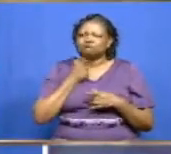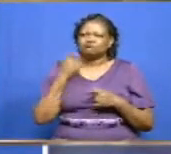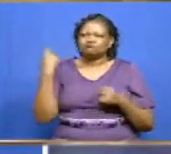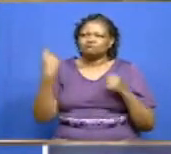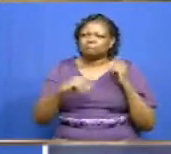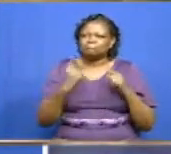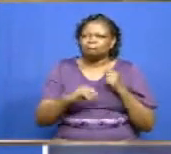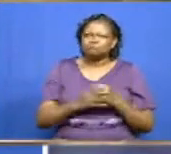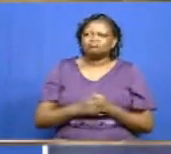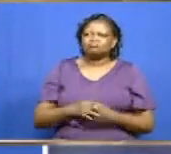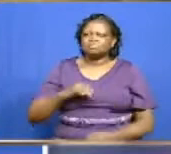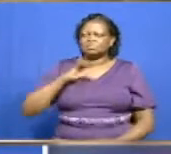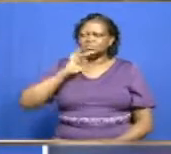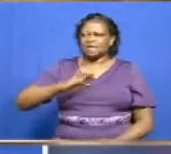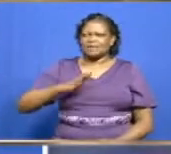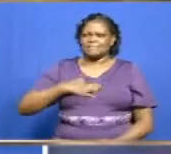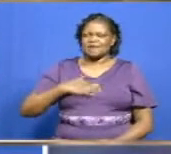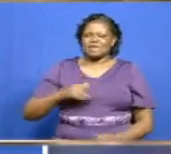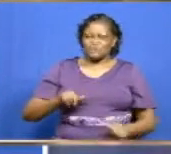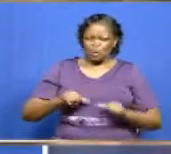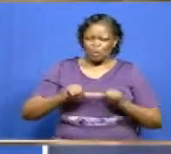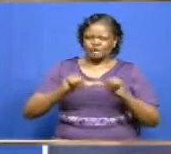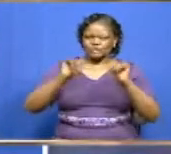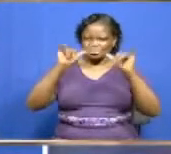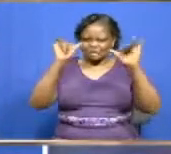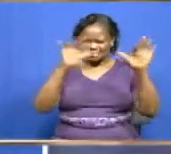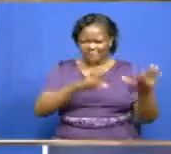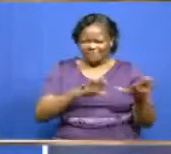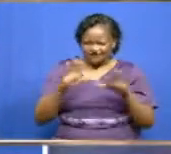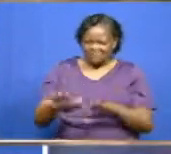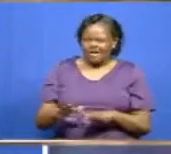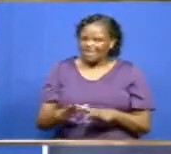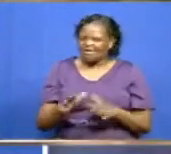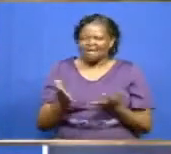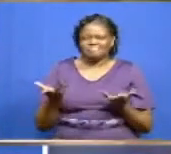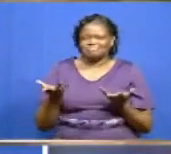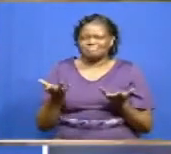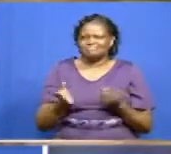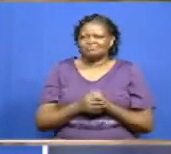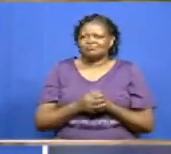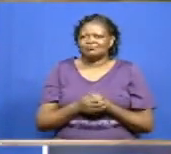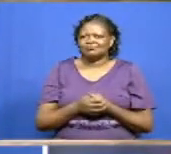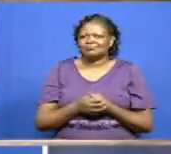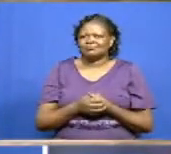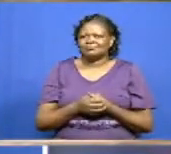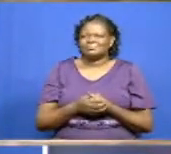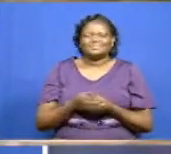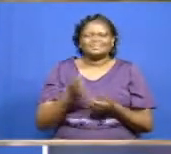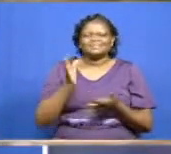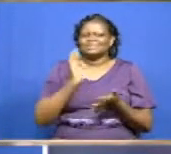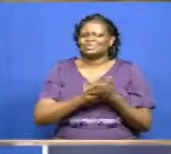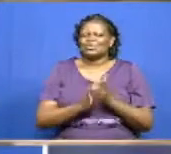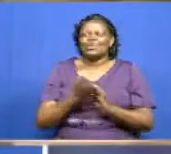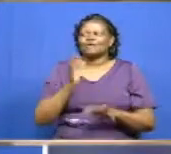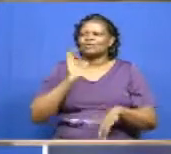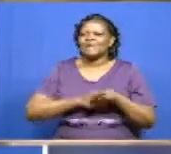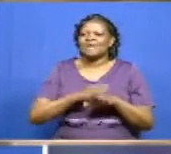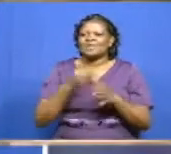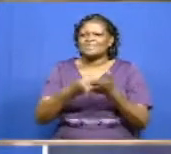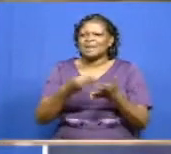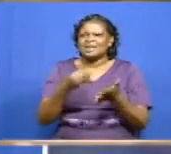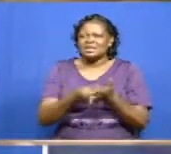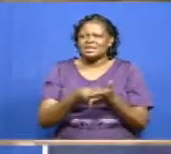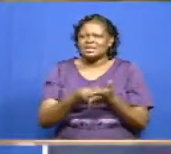driver yangu anaendelea kusumbuka vile mmemwona. Hana lako, hana mahali pa kutoa pesa. Mimi ndio